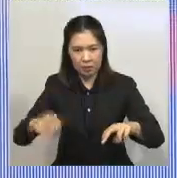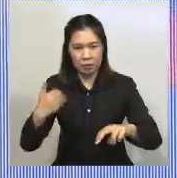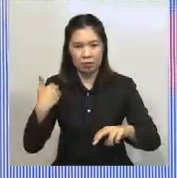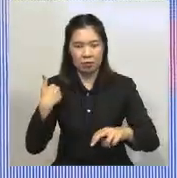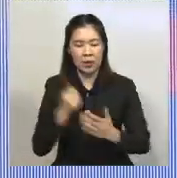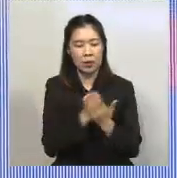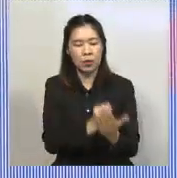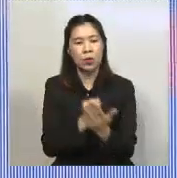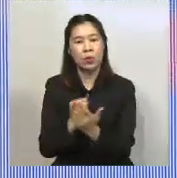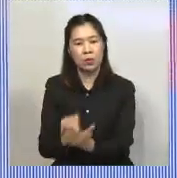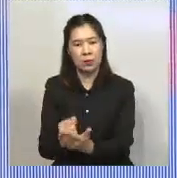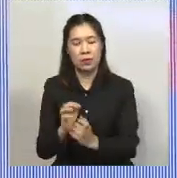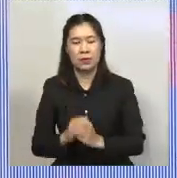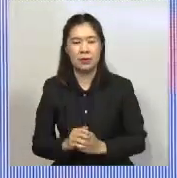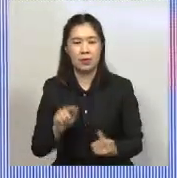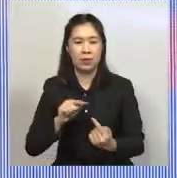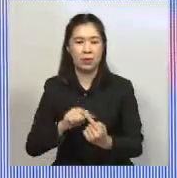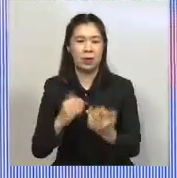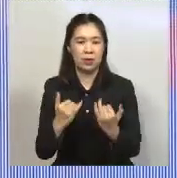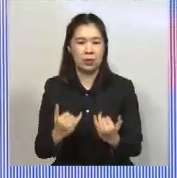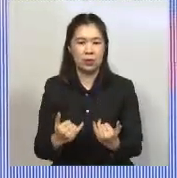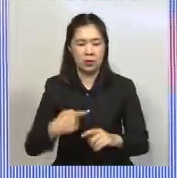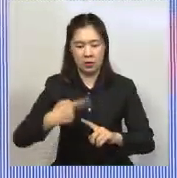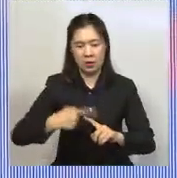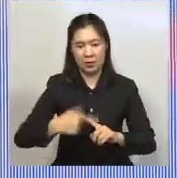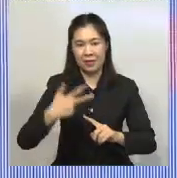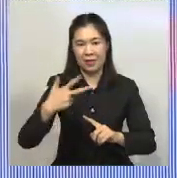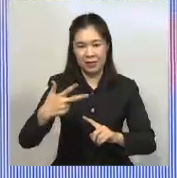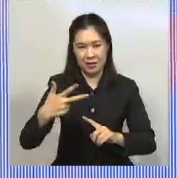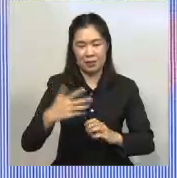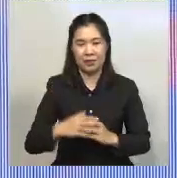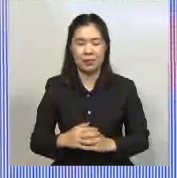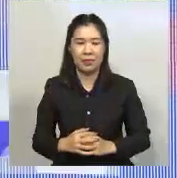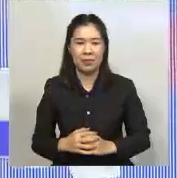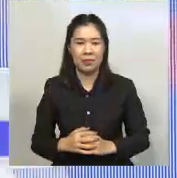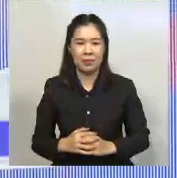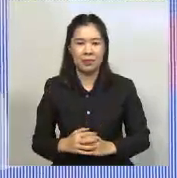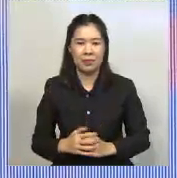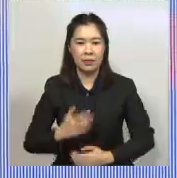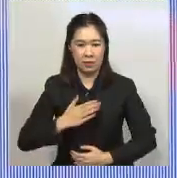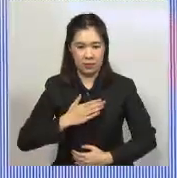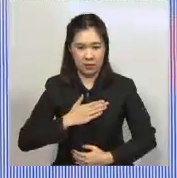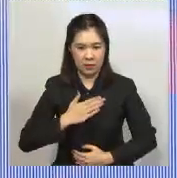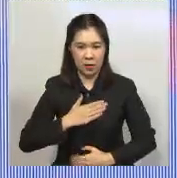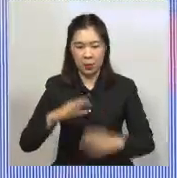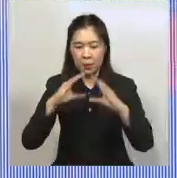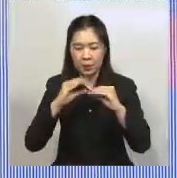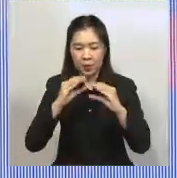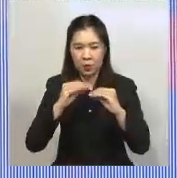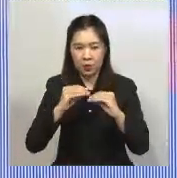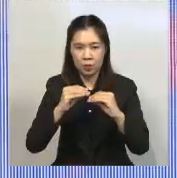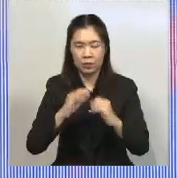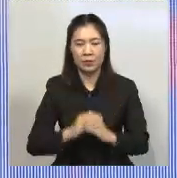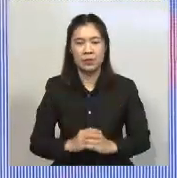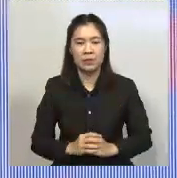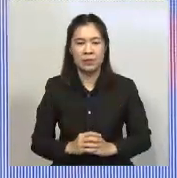อกันให้มากที่สุดในช่วงระยะเวลา3เดือนที่เหลืออยู่นี้ซึ่งเราจะมีการประชุมในช่วงระยะเว